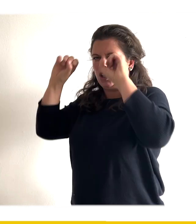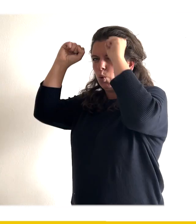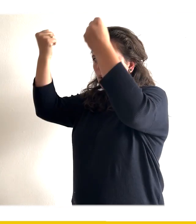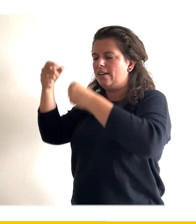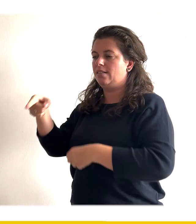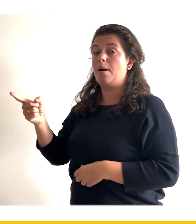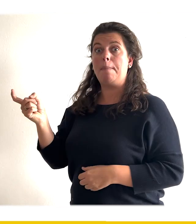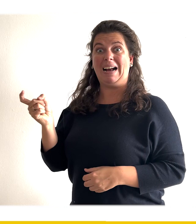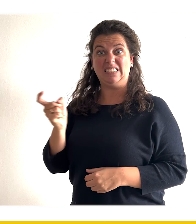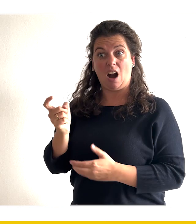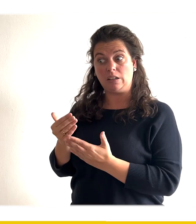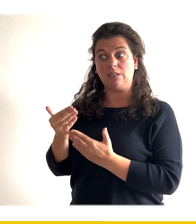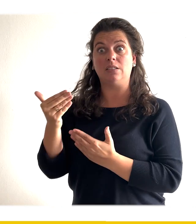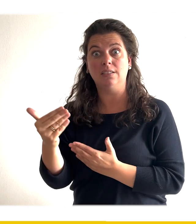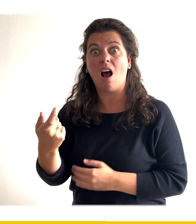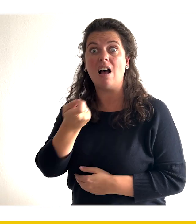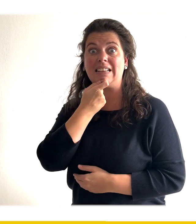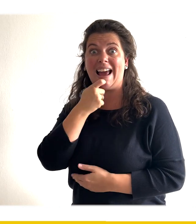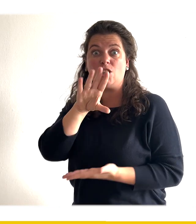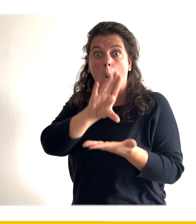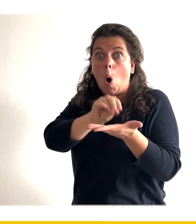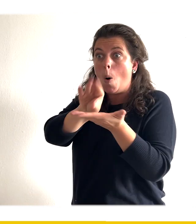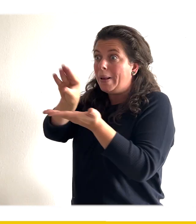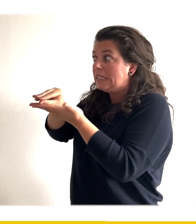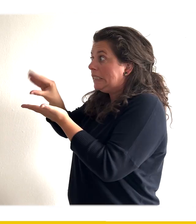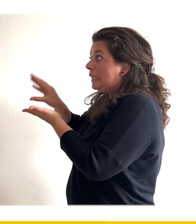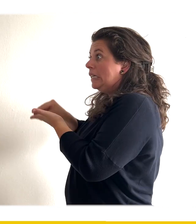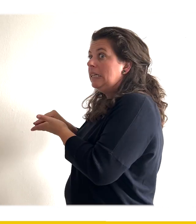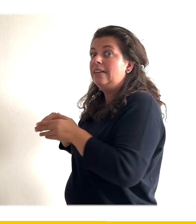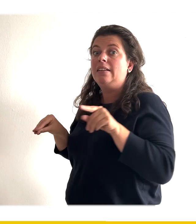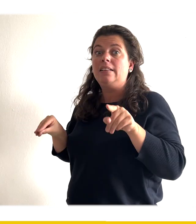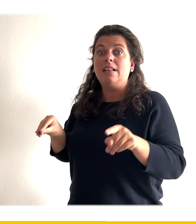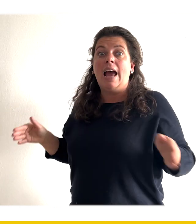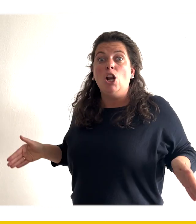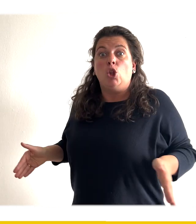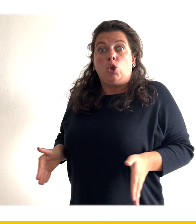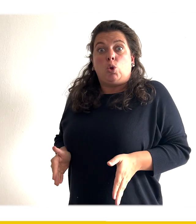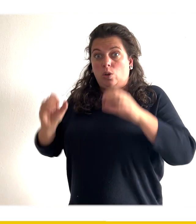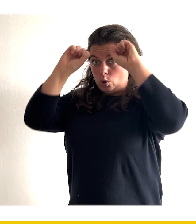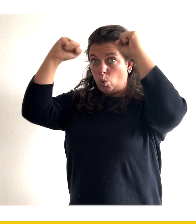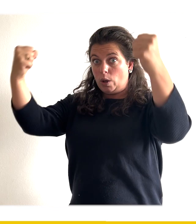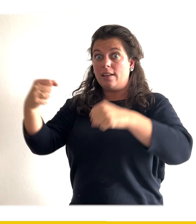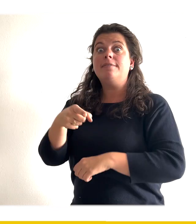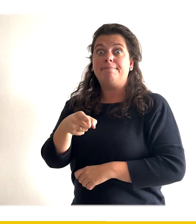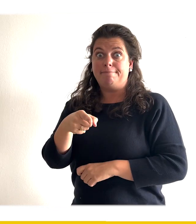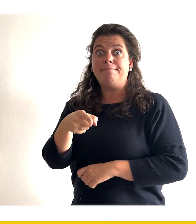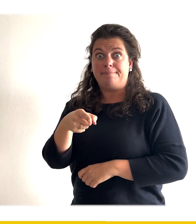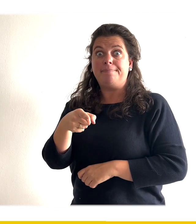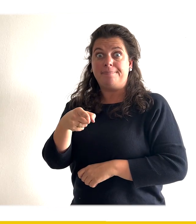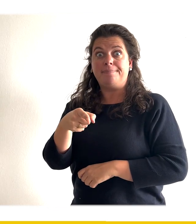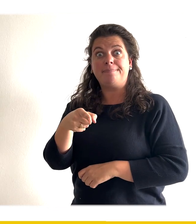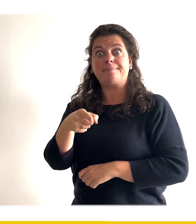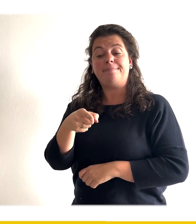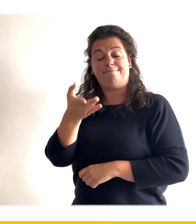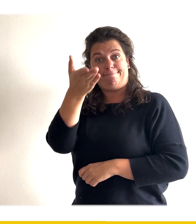op is, dat zijn de dunne koeien. Uw droom